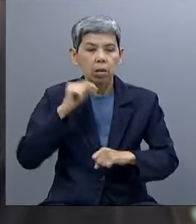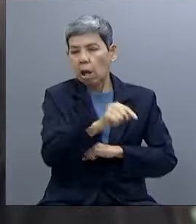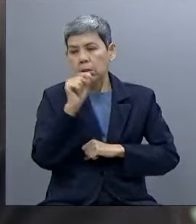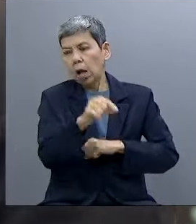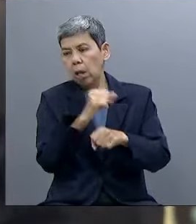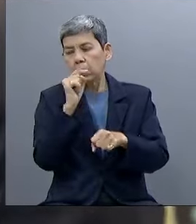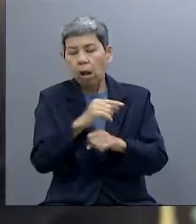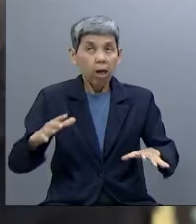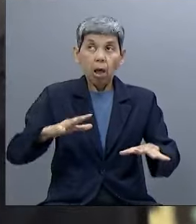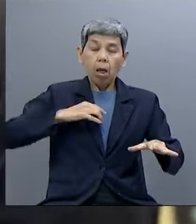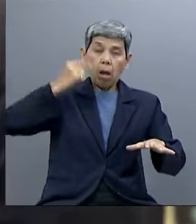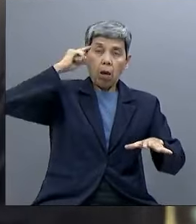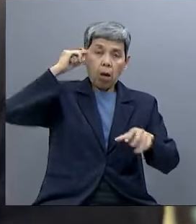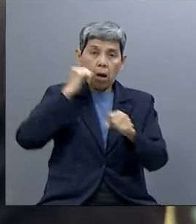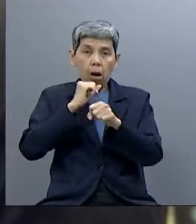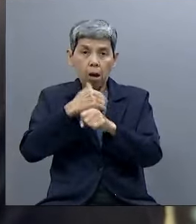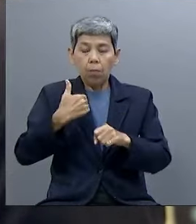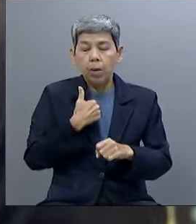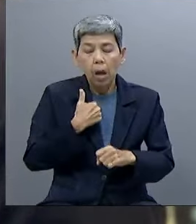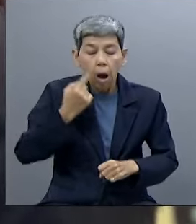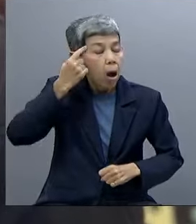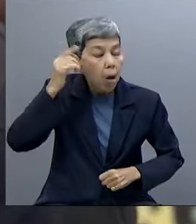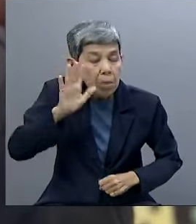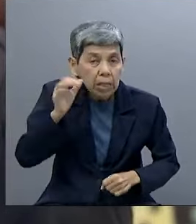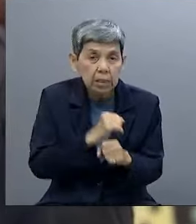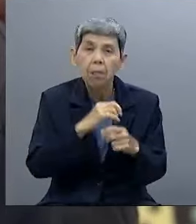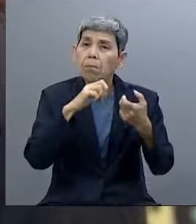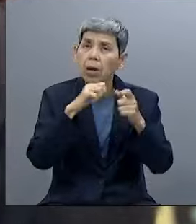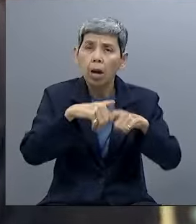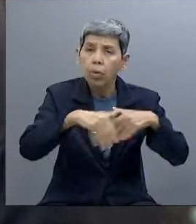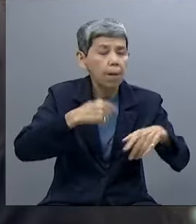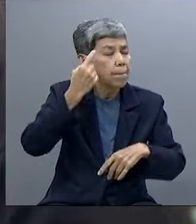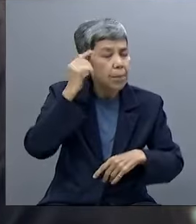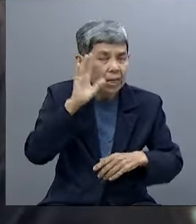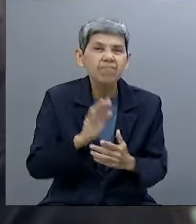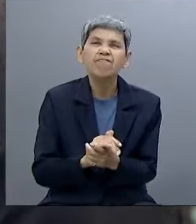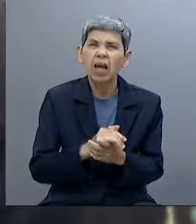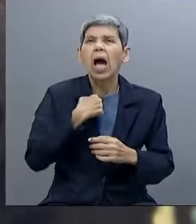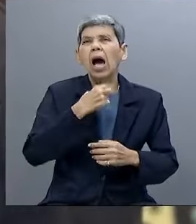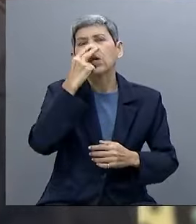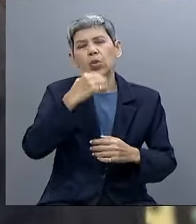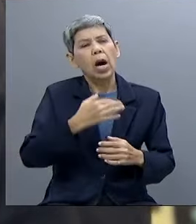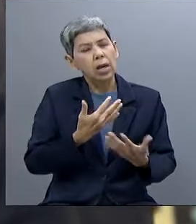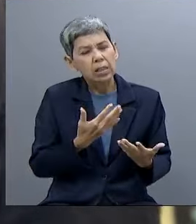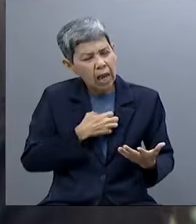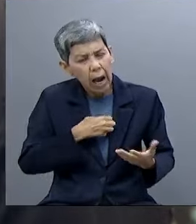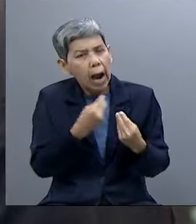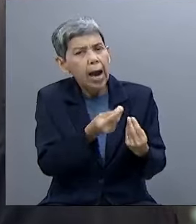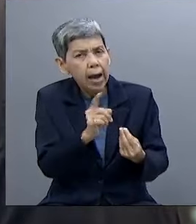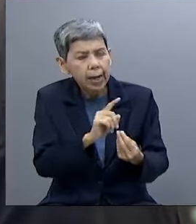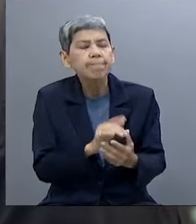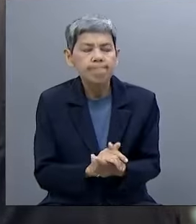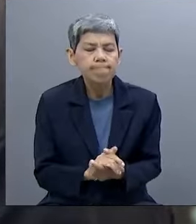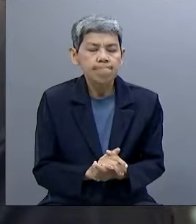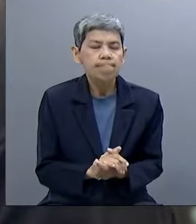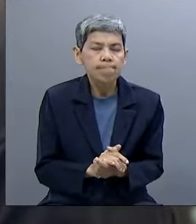มชนทำแบบนั้นแบบนี้โดยไม่ได้คำนึงว่ามันส่งผลกระทบอะไรเขาต้องมีอะไรบ้างอะไรเงี้ยค่ะมันก็เล